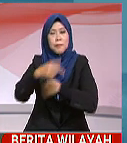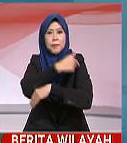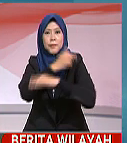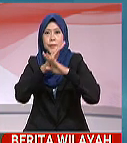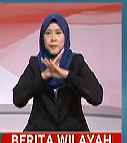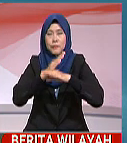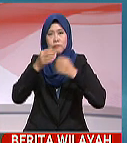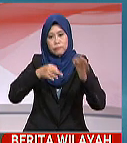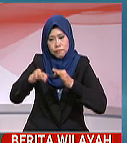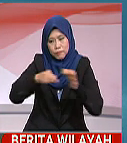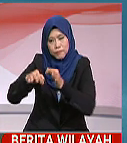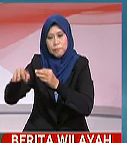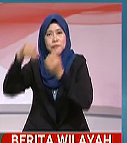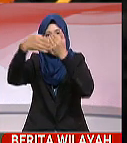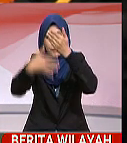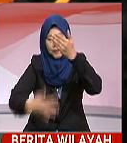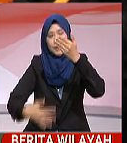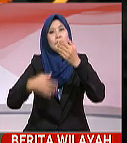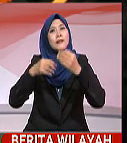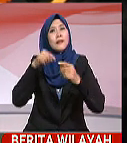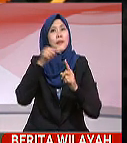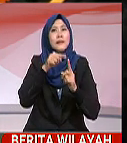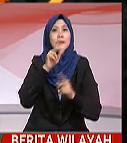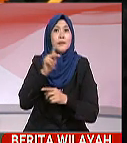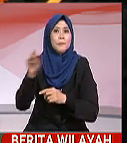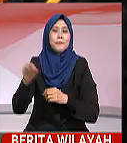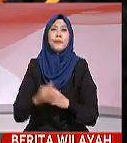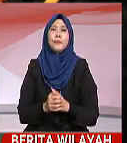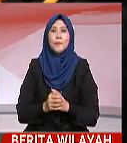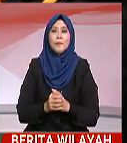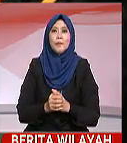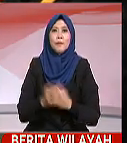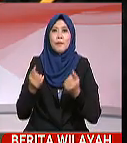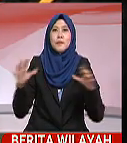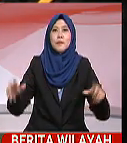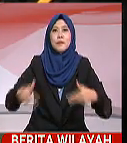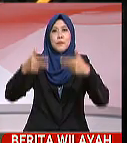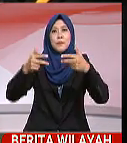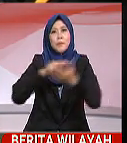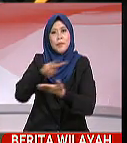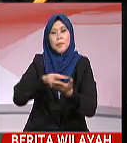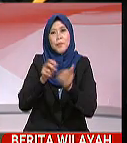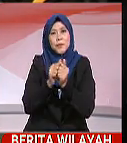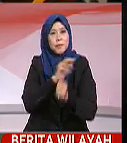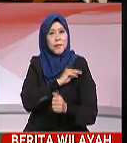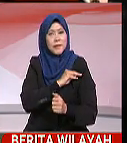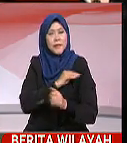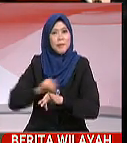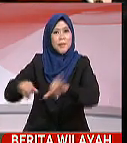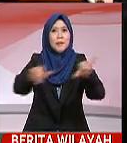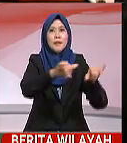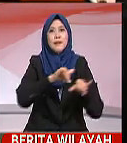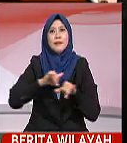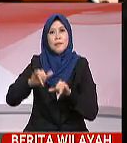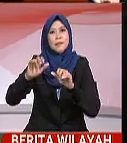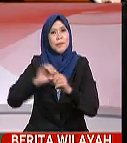akar umbi melalui Jabatan Penerangan. Beliau menyatakan demikian ketika mesyuarat persidangan video bersama Menteri Penyelaras Program